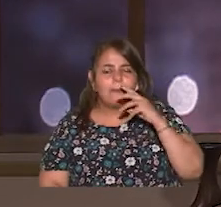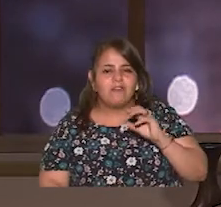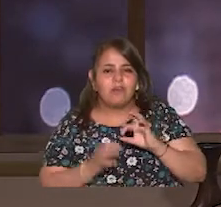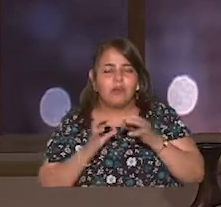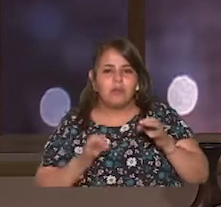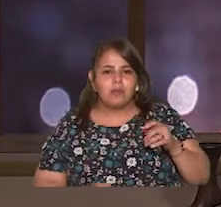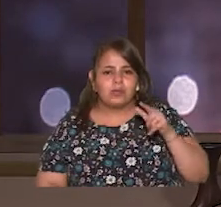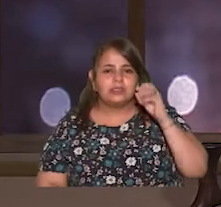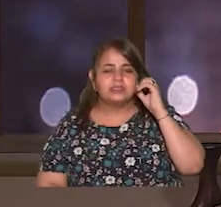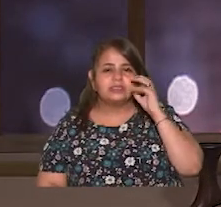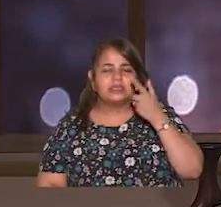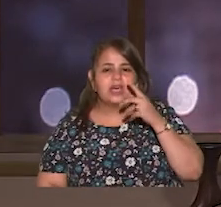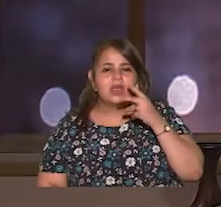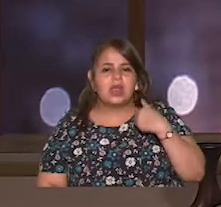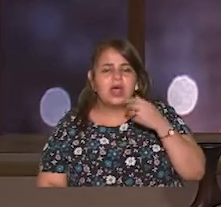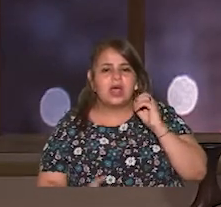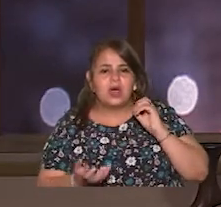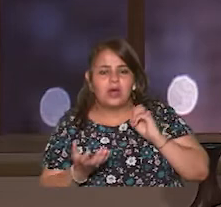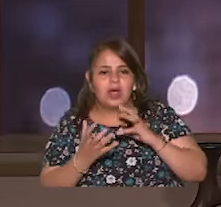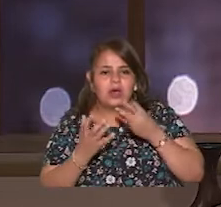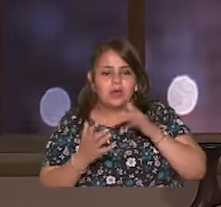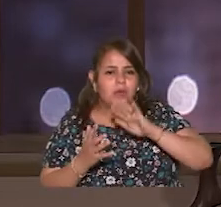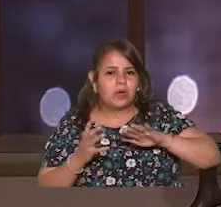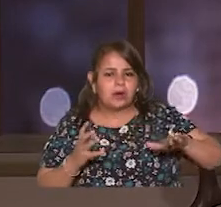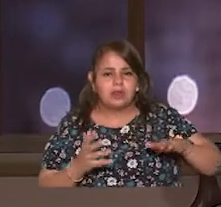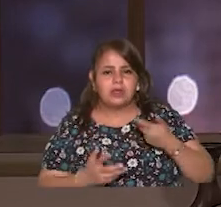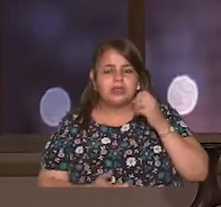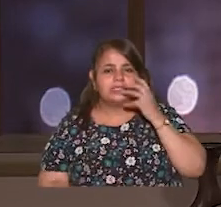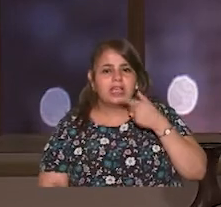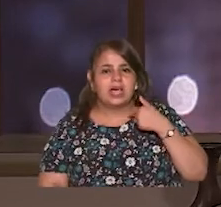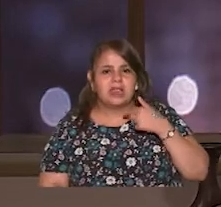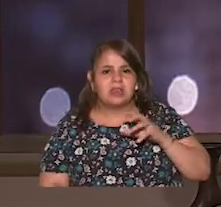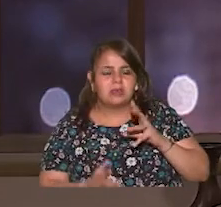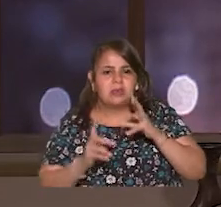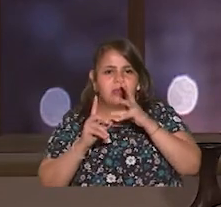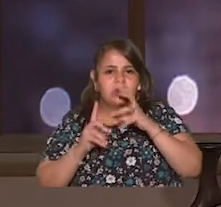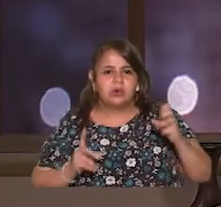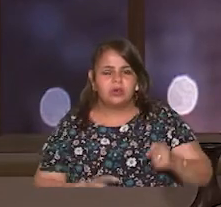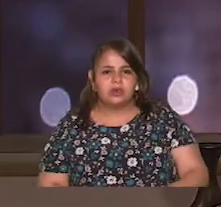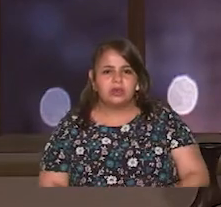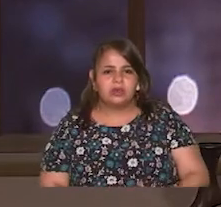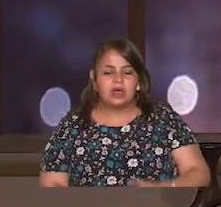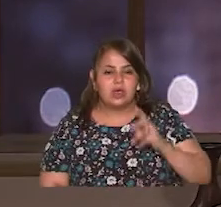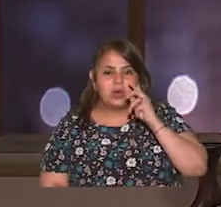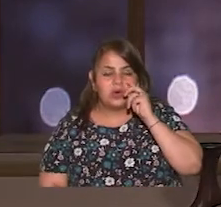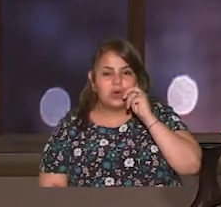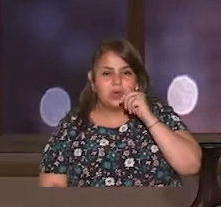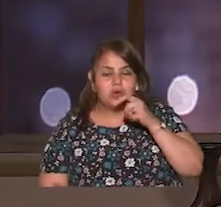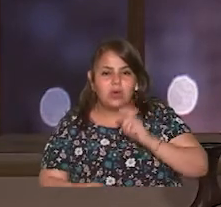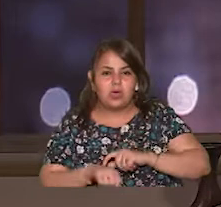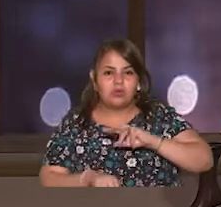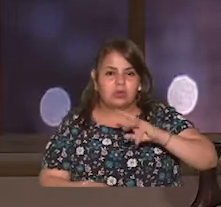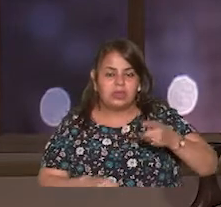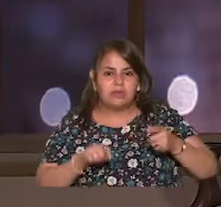مفهوم الرجولة لأولادنا وإحنا بنربيهم وإحنا قدوة ليهم؟ هل الرجولة بتختلف من زمن لآخر